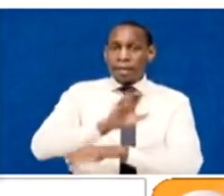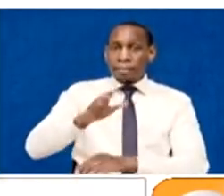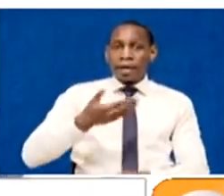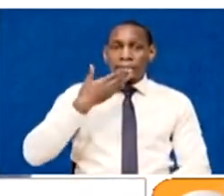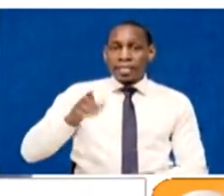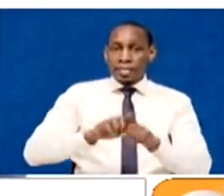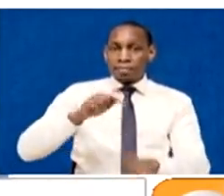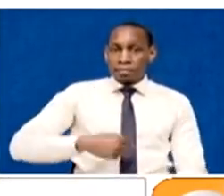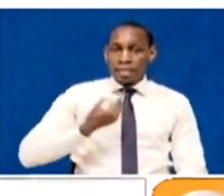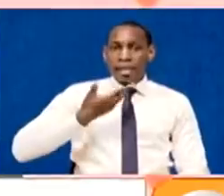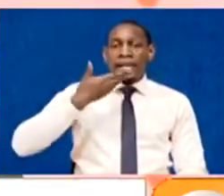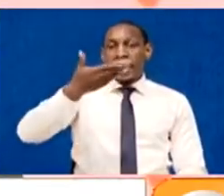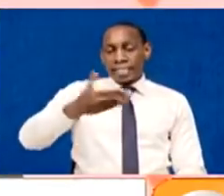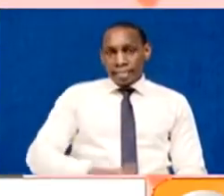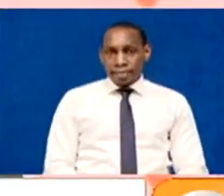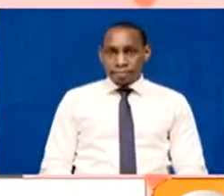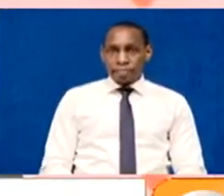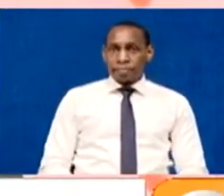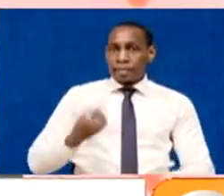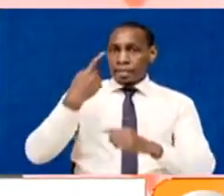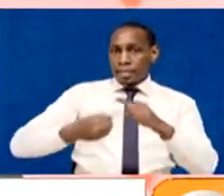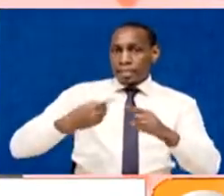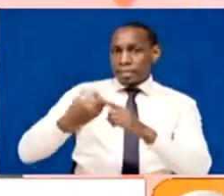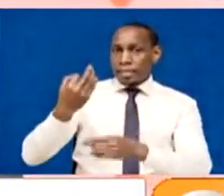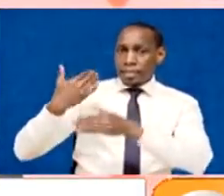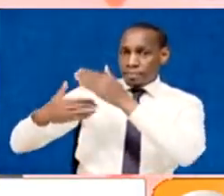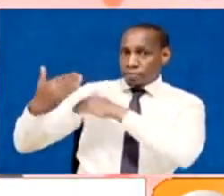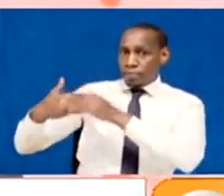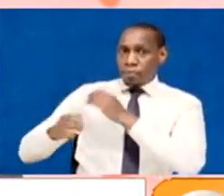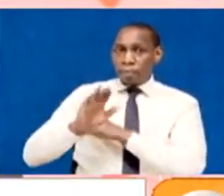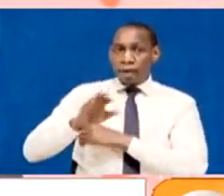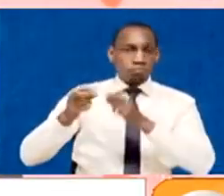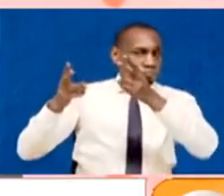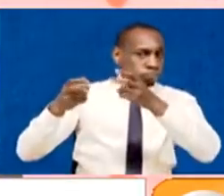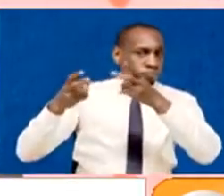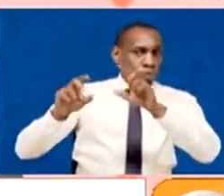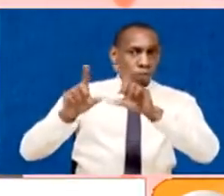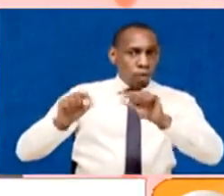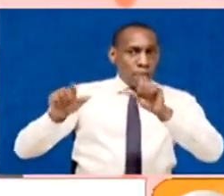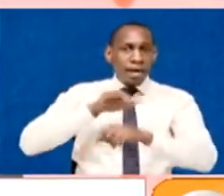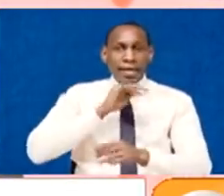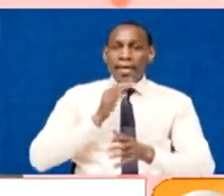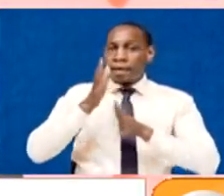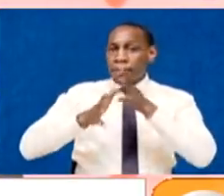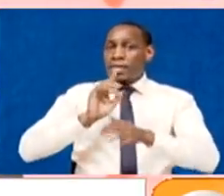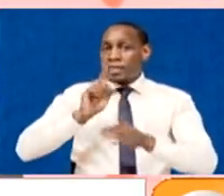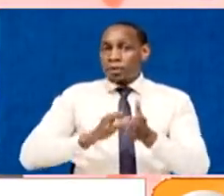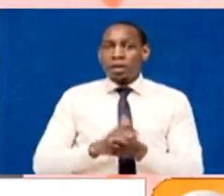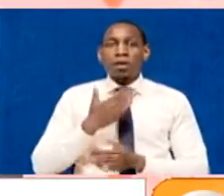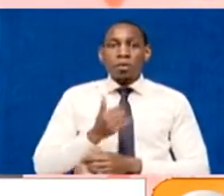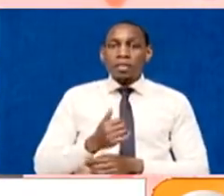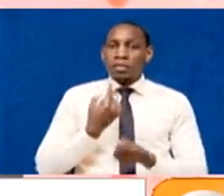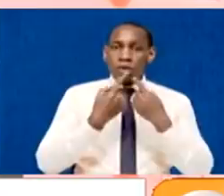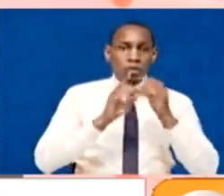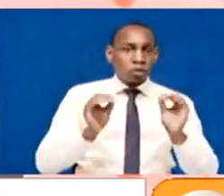mimi nitatoa jawabu. Mwaka tatu uliopita kama mlikuwa mnazikiza vile baba anazungumza, alikuwa anasema yeye hataki